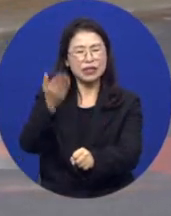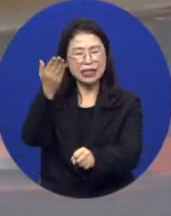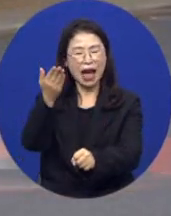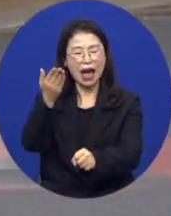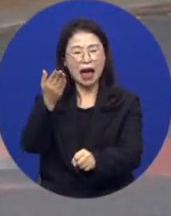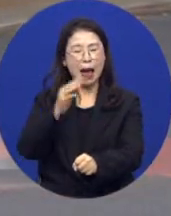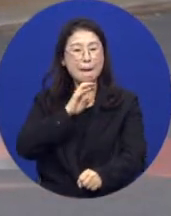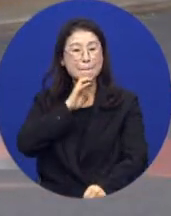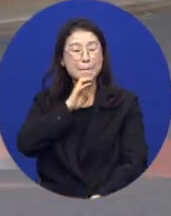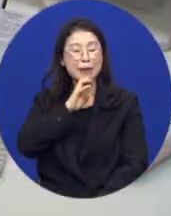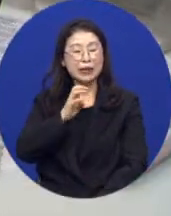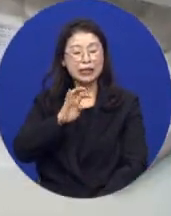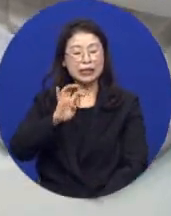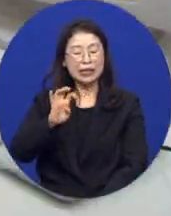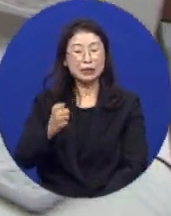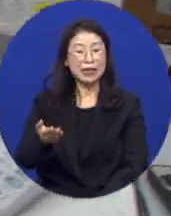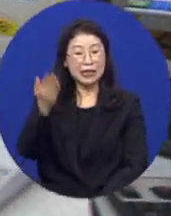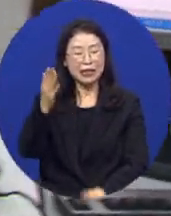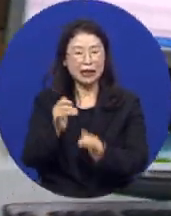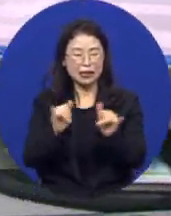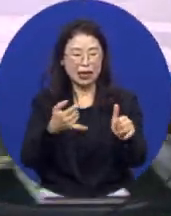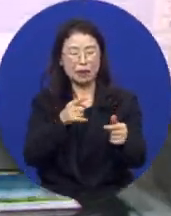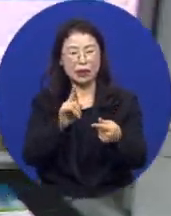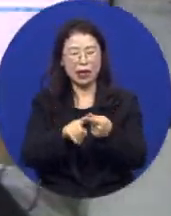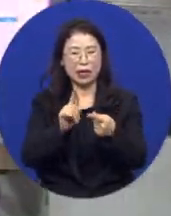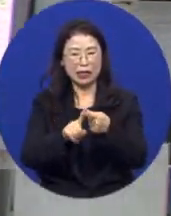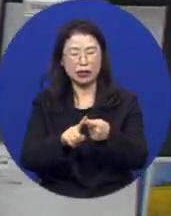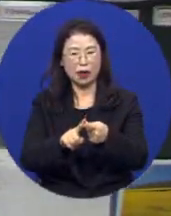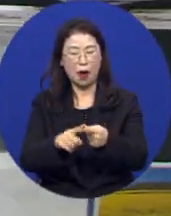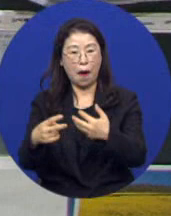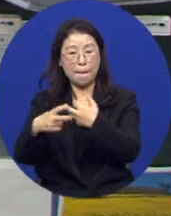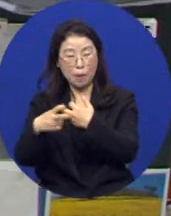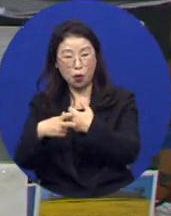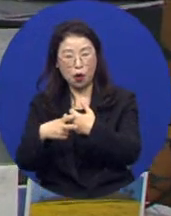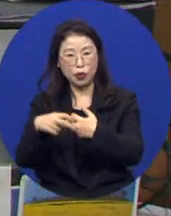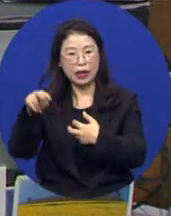만 40세 이상의 주민으로 순천향대 천안병원